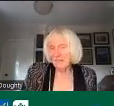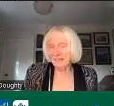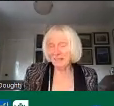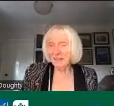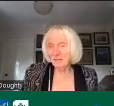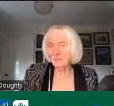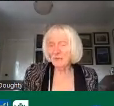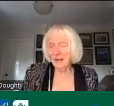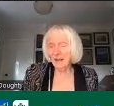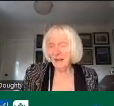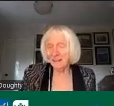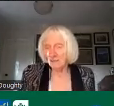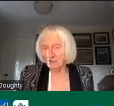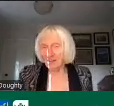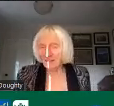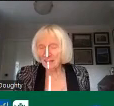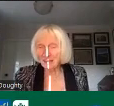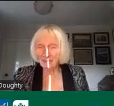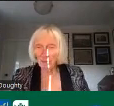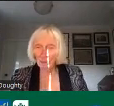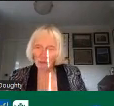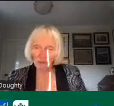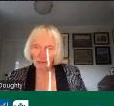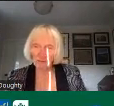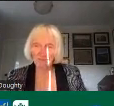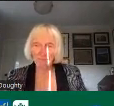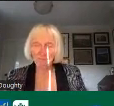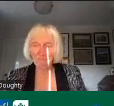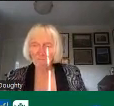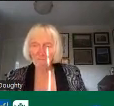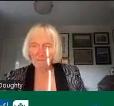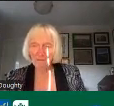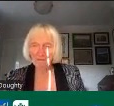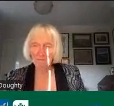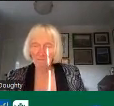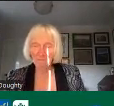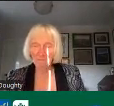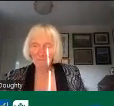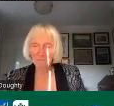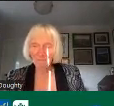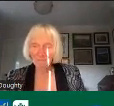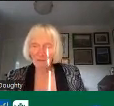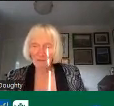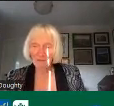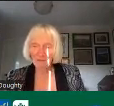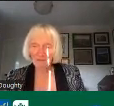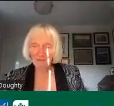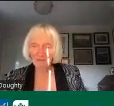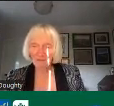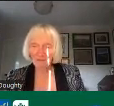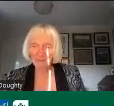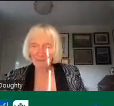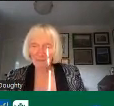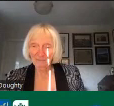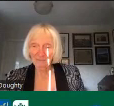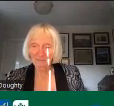gali nurodyti, kad kažko gal trūksta tame sąraše, kas jų manimų galėtų būti svarbu. Ar tai yra